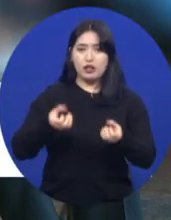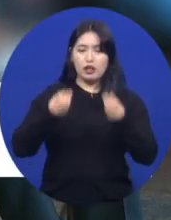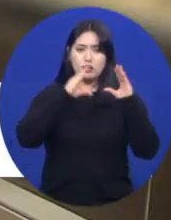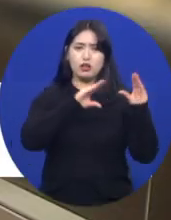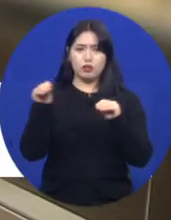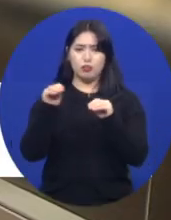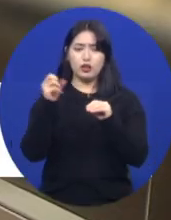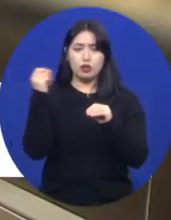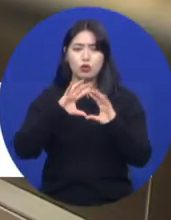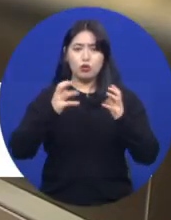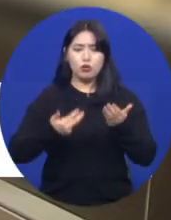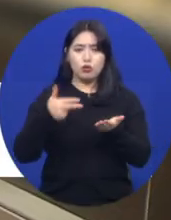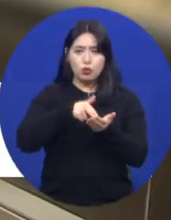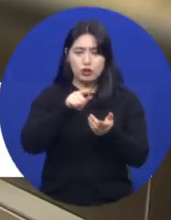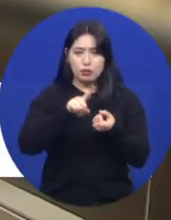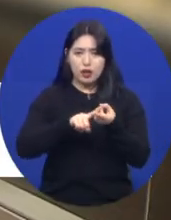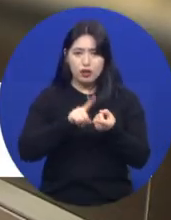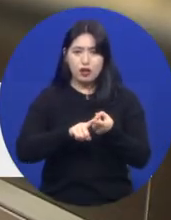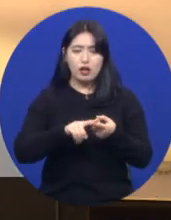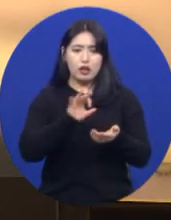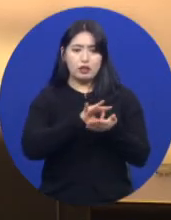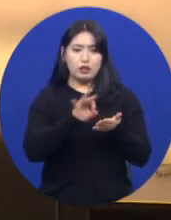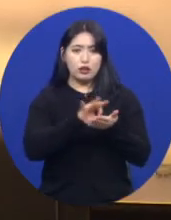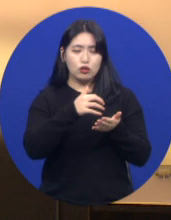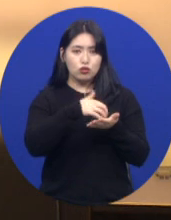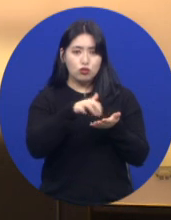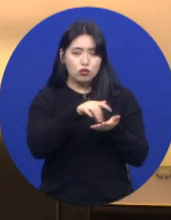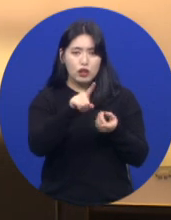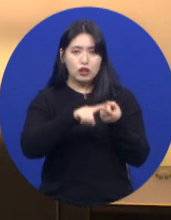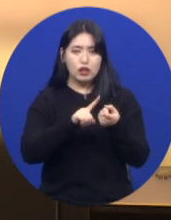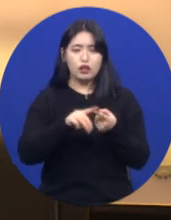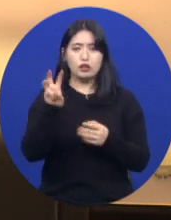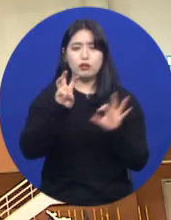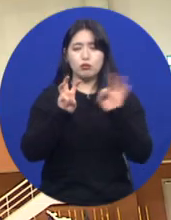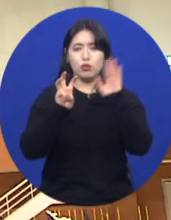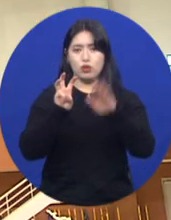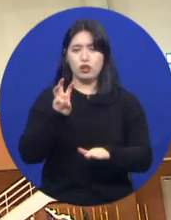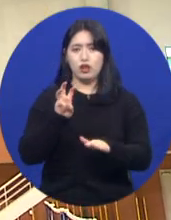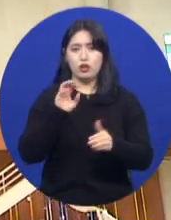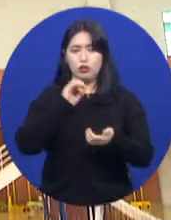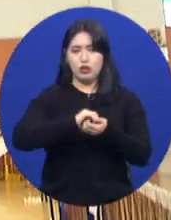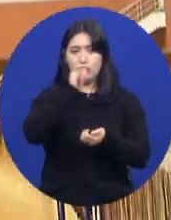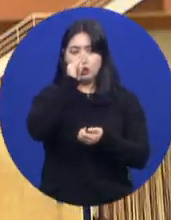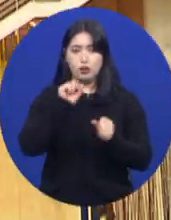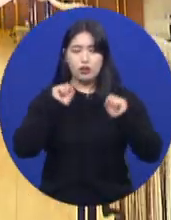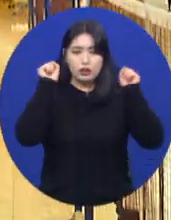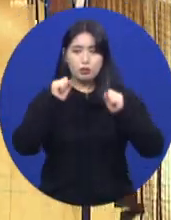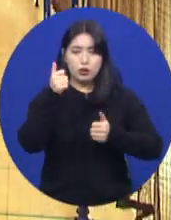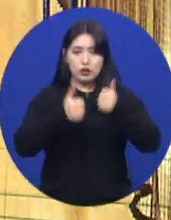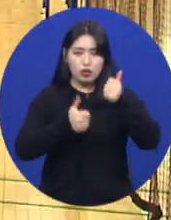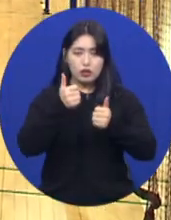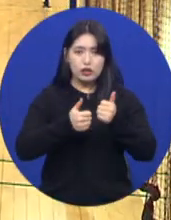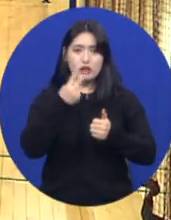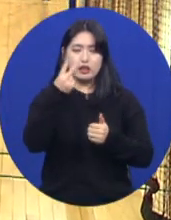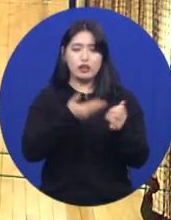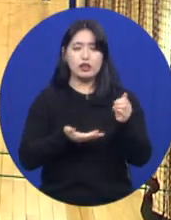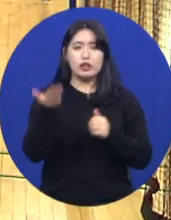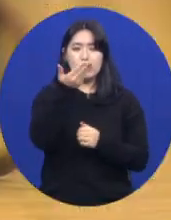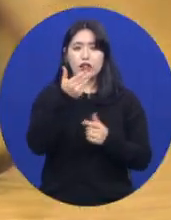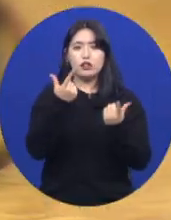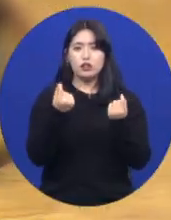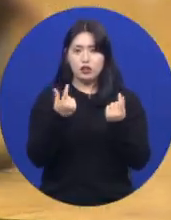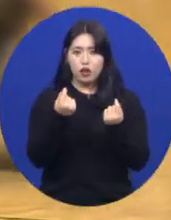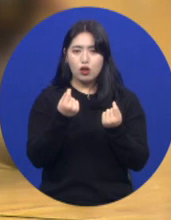국궁 및 시설 수용인원은 30% 이하로 제한됩니다 스포츠 경기는 2단계 수준인 경기장 수용인원